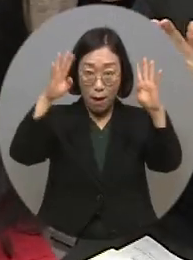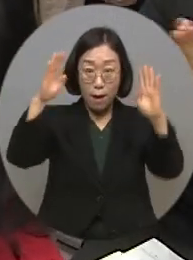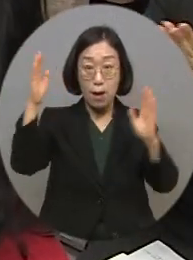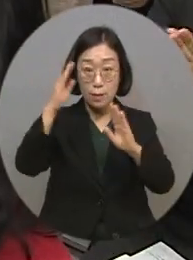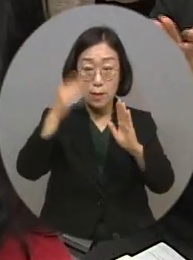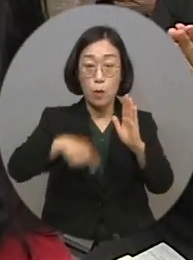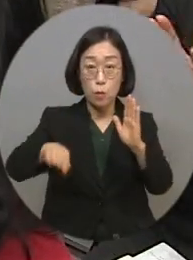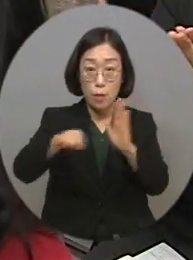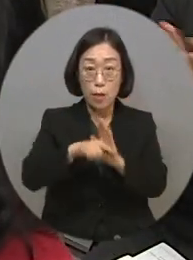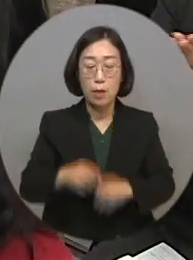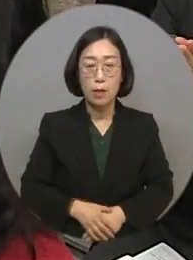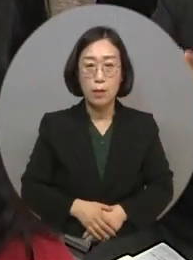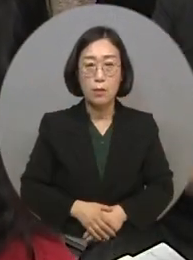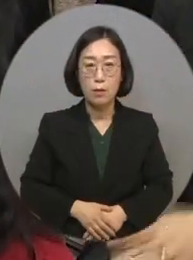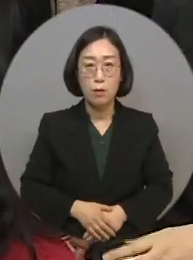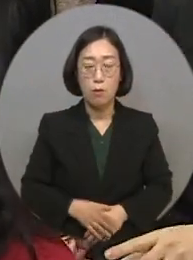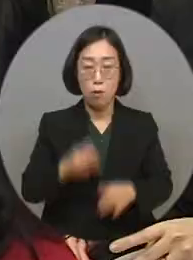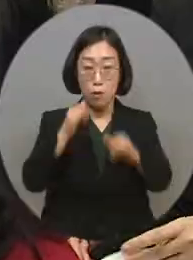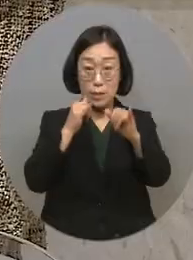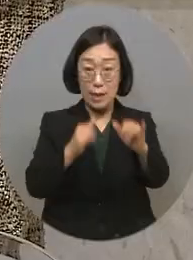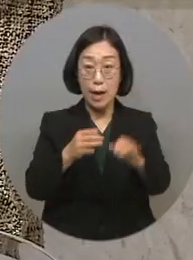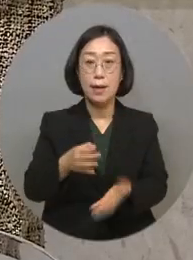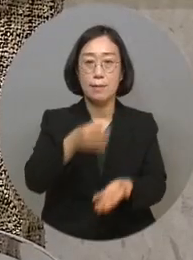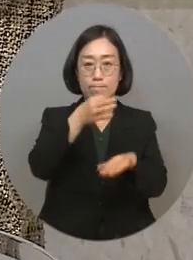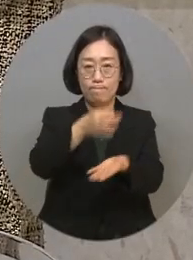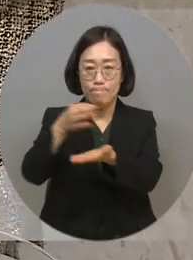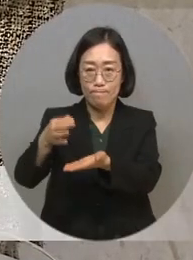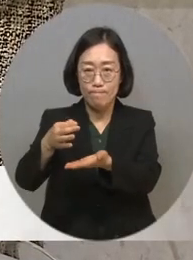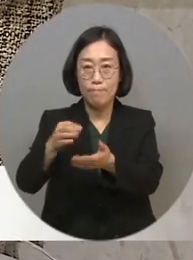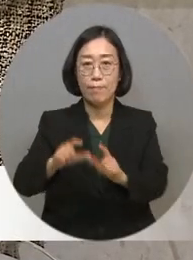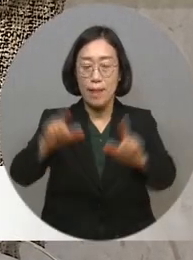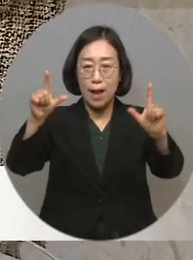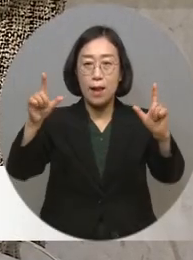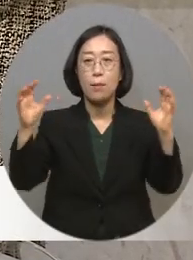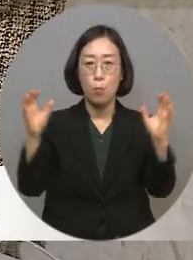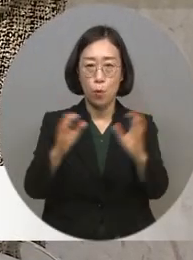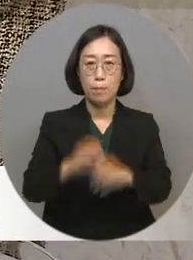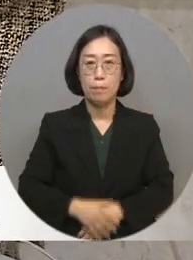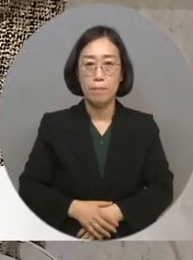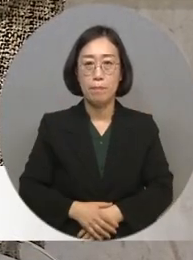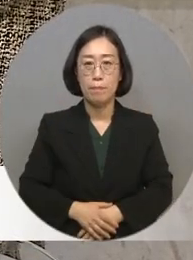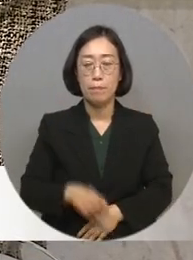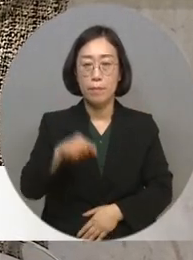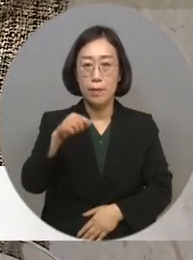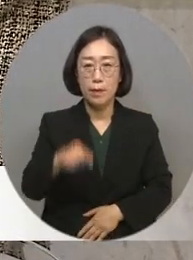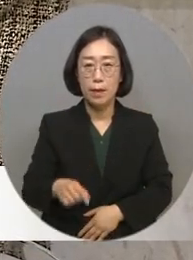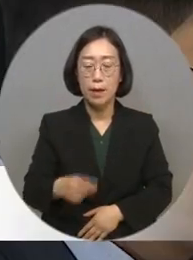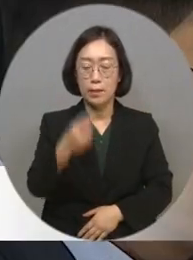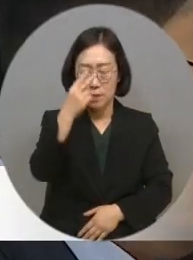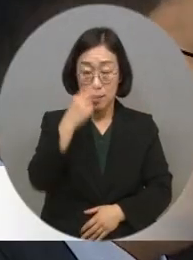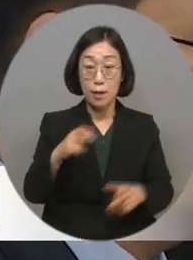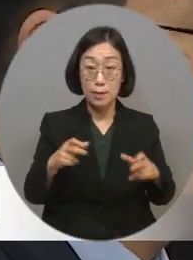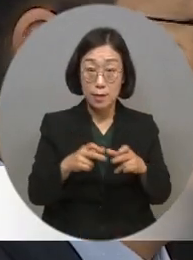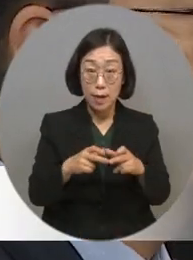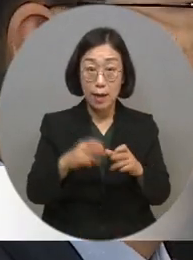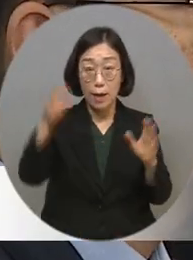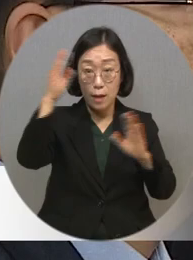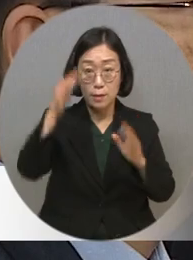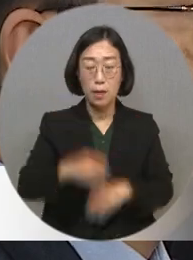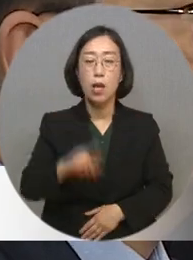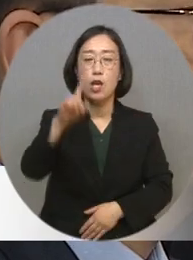상반기 효명장학금 수여식을 개최했습니다 수여식에서는 시각장애 대학생 명에게